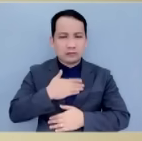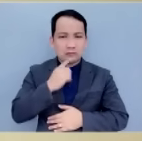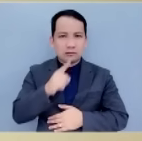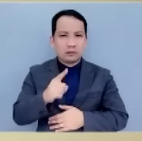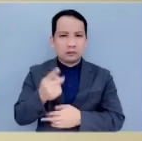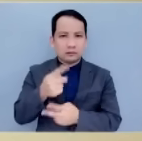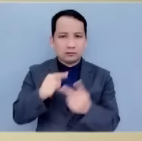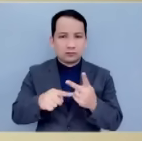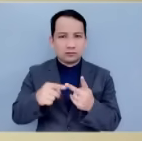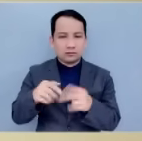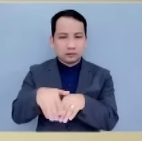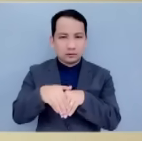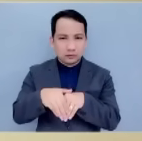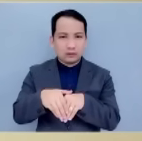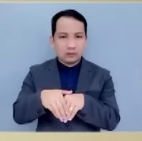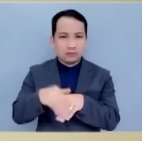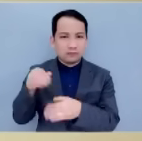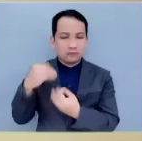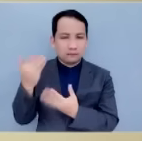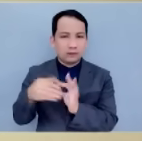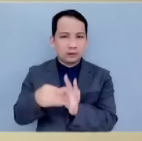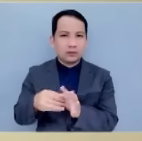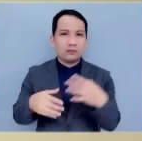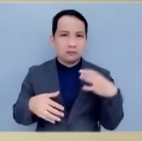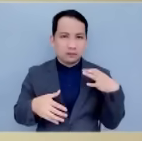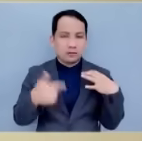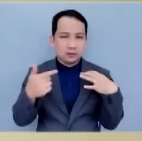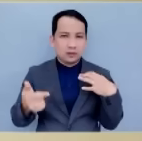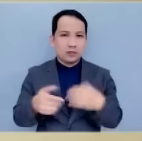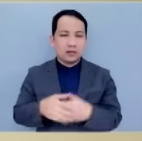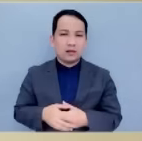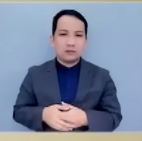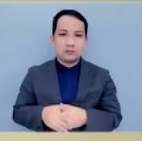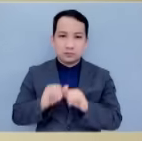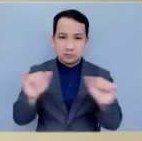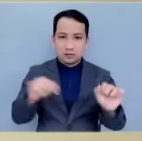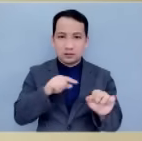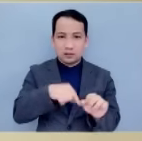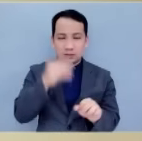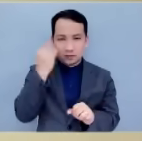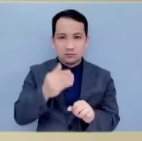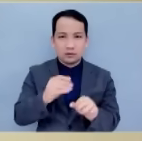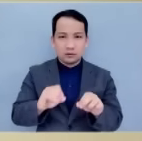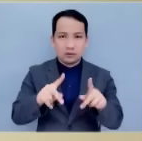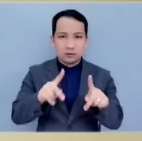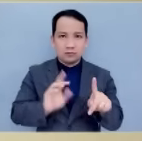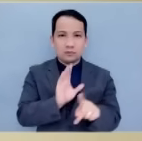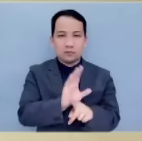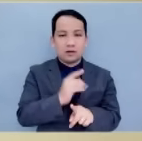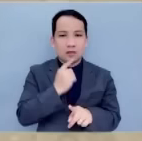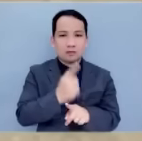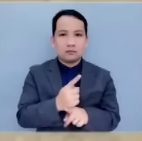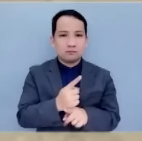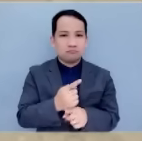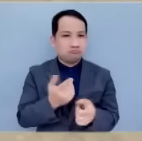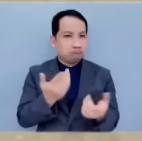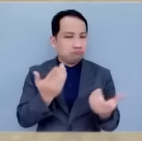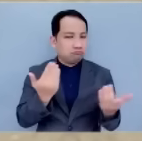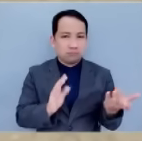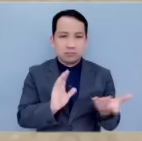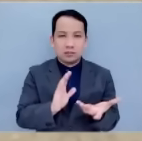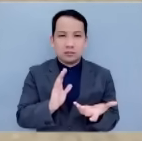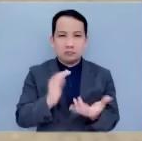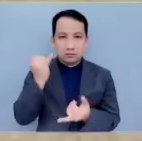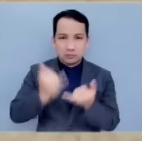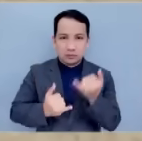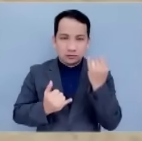quite a while na maghintay. So doon nagkaroon ng opportunity itong suspects natin. Huli na nang